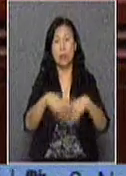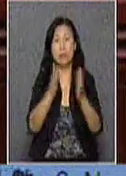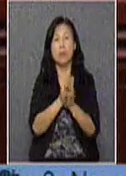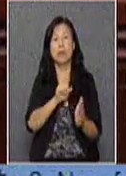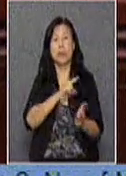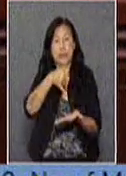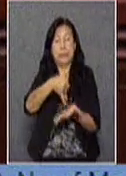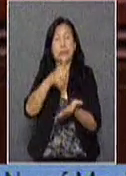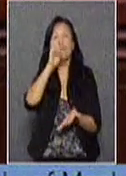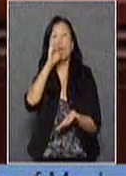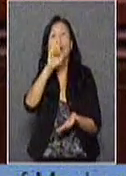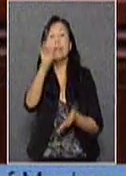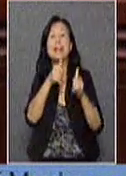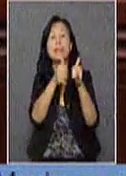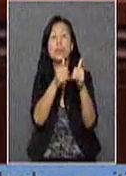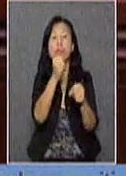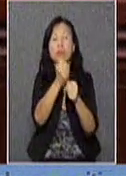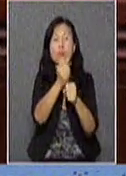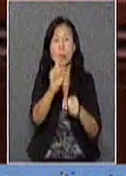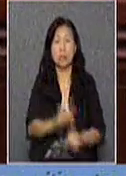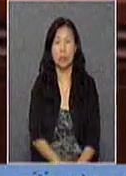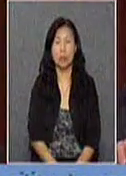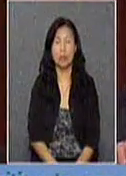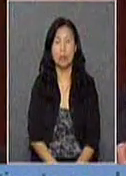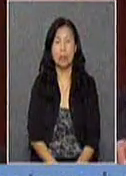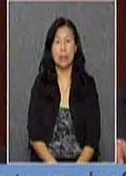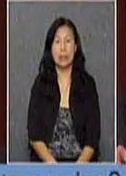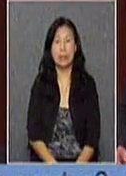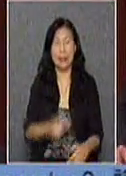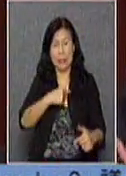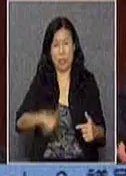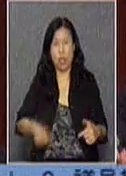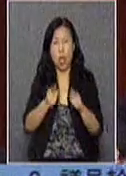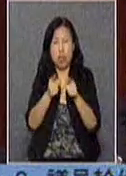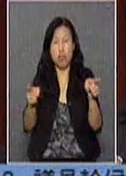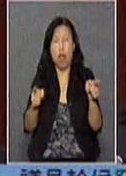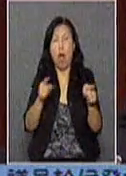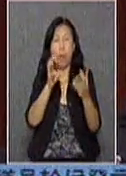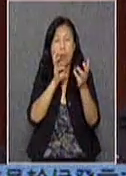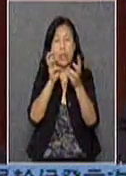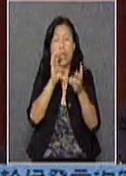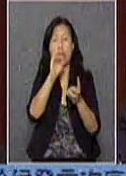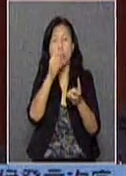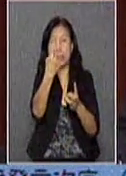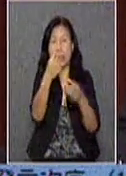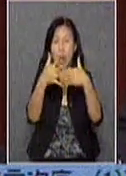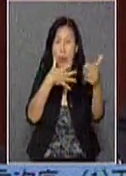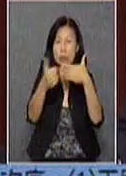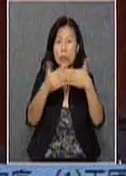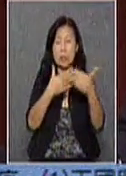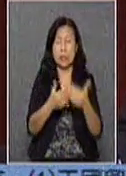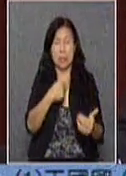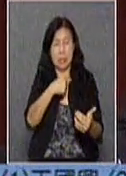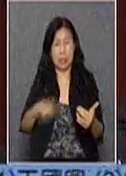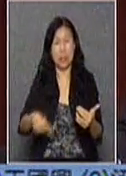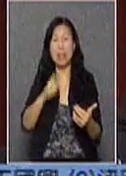點樣去跟進。 請議員唔好長篇去論述 一個事件，請議員圍